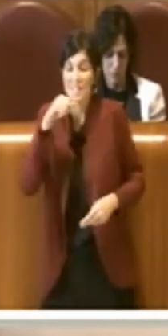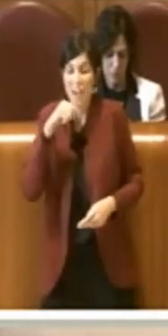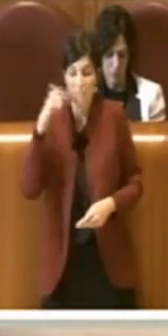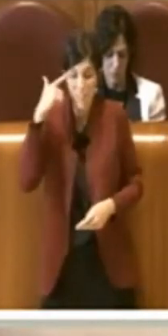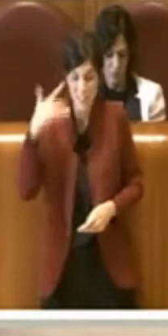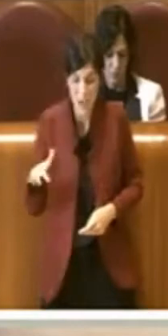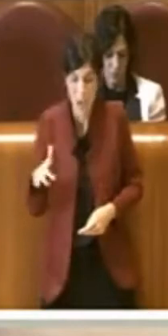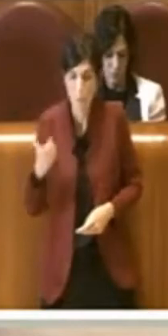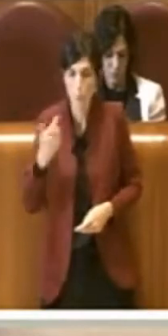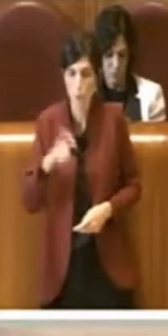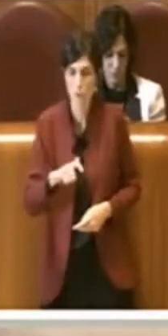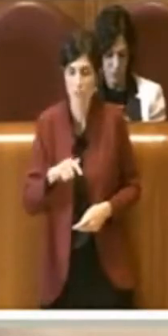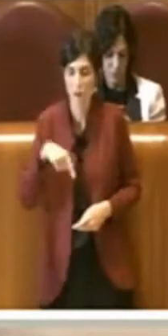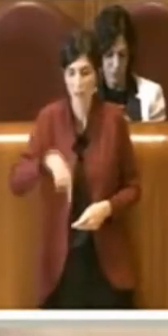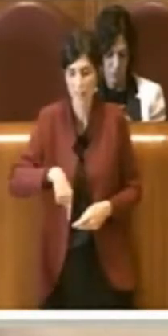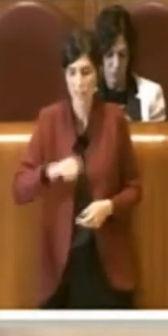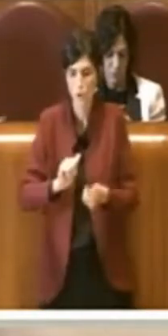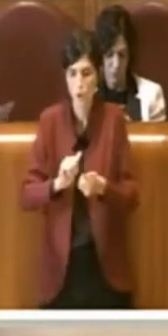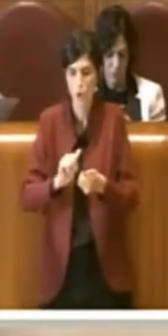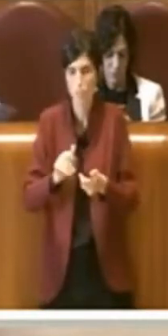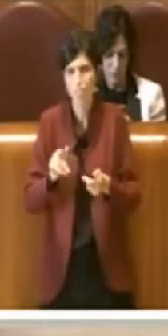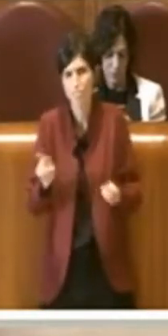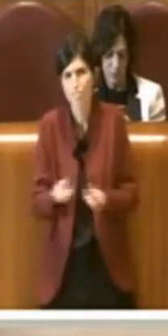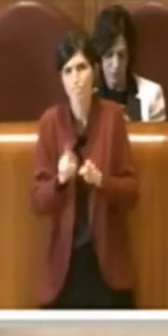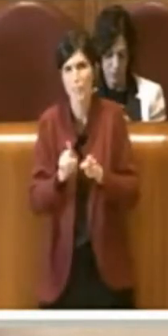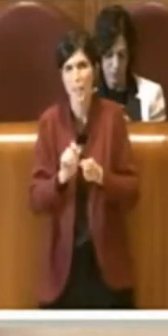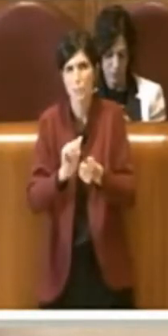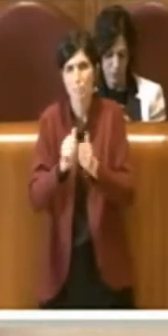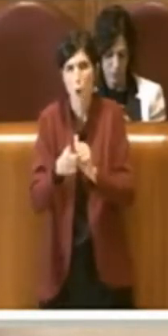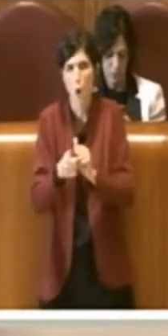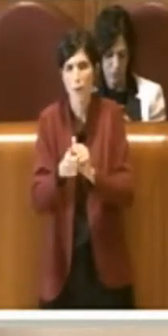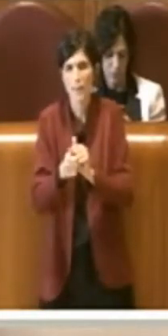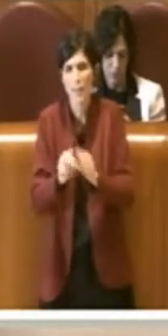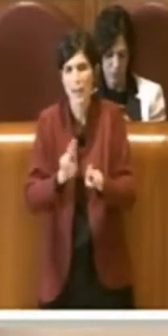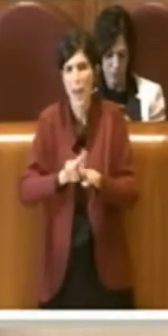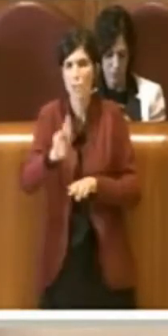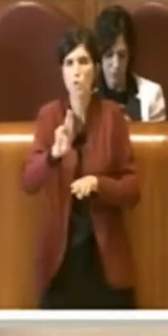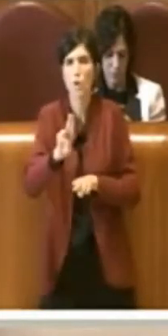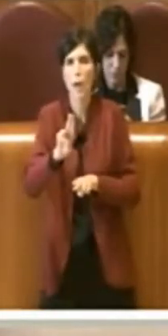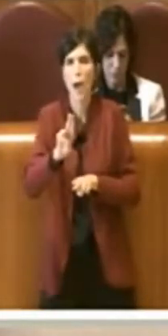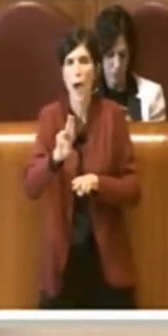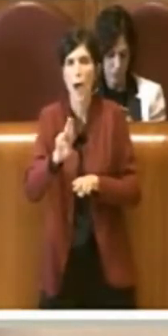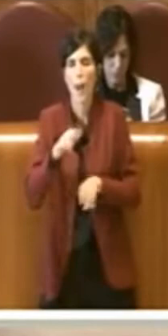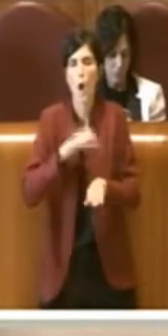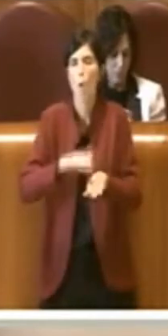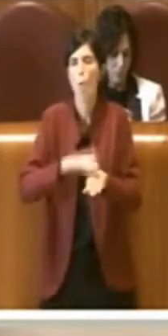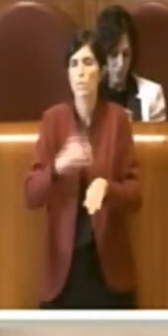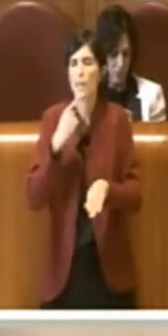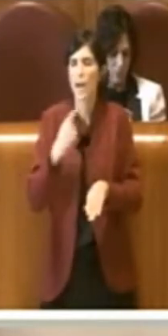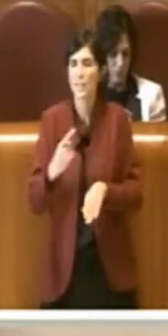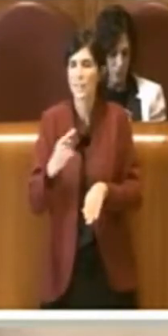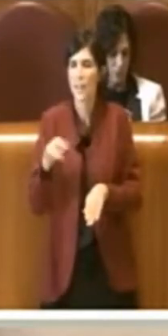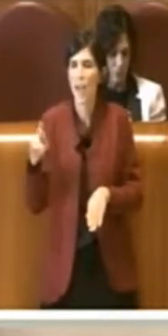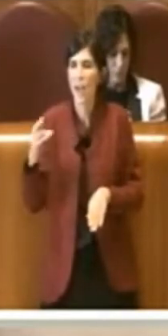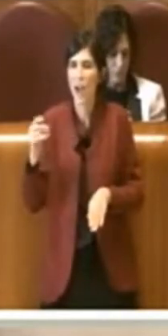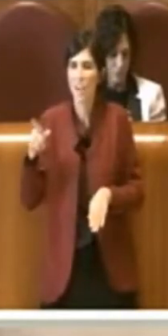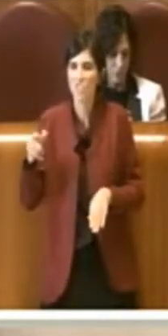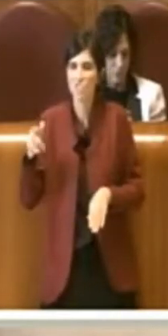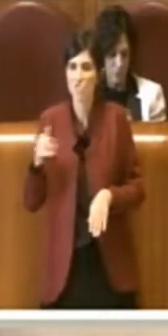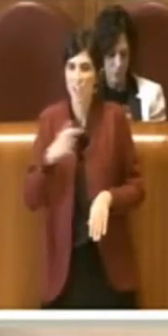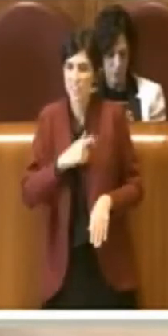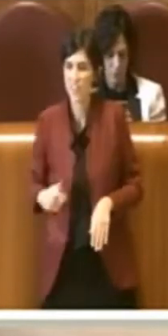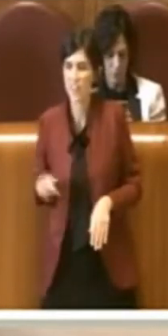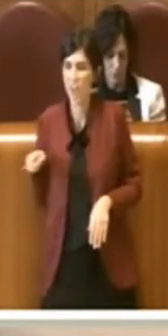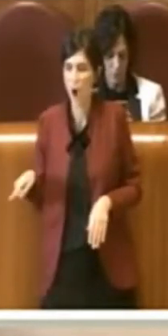sport nazionale, ovvero, e dire sempre che è tutto colpa della Raggi, per carità, problemi ce ne stanno, e mi rendo conto